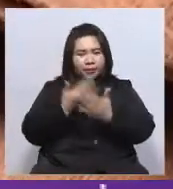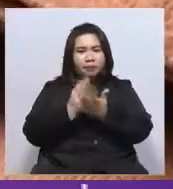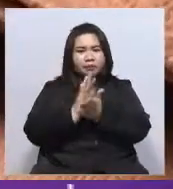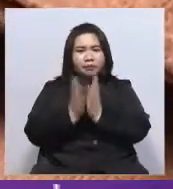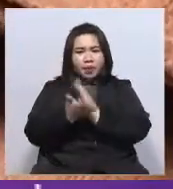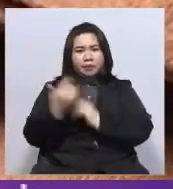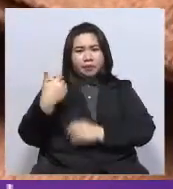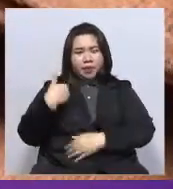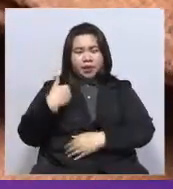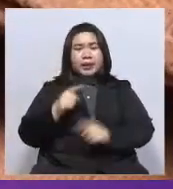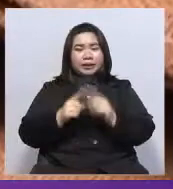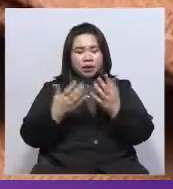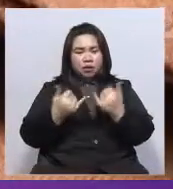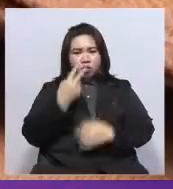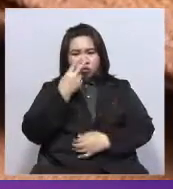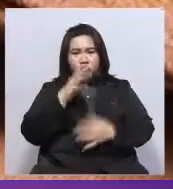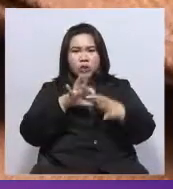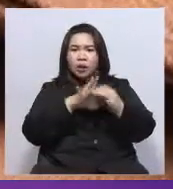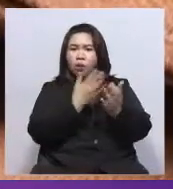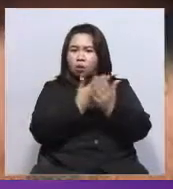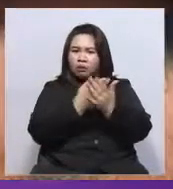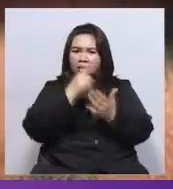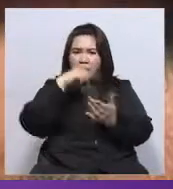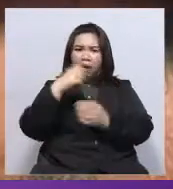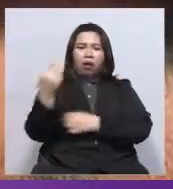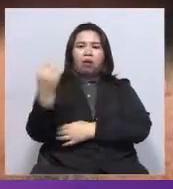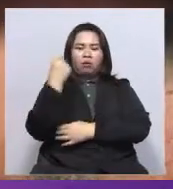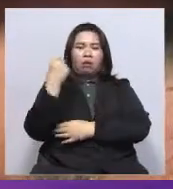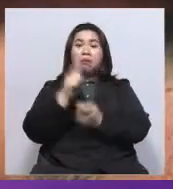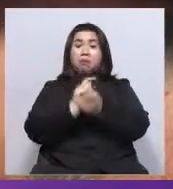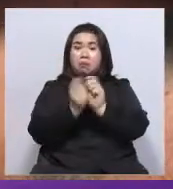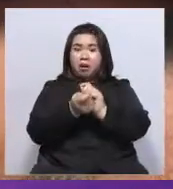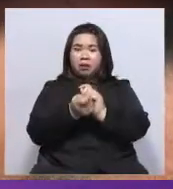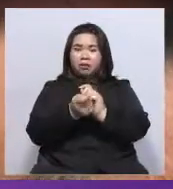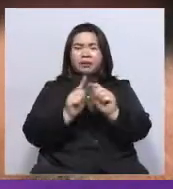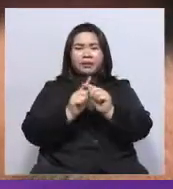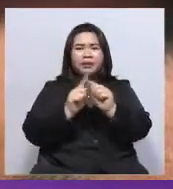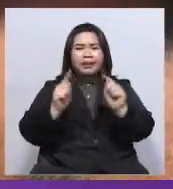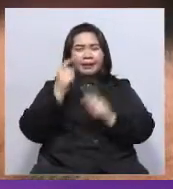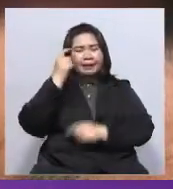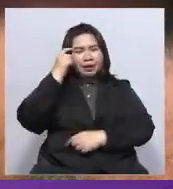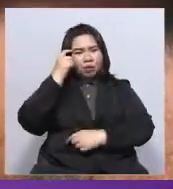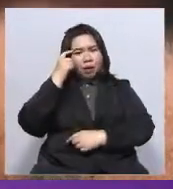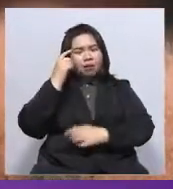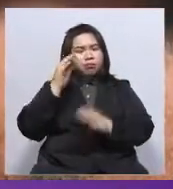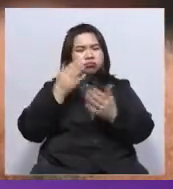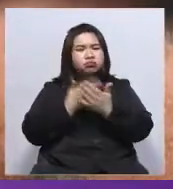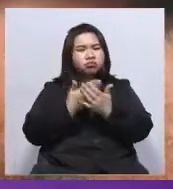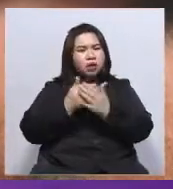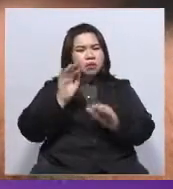โดยรวมยังต้องคำนึงถึงปัจจัยค่าเงินบาทที่ยังคงแข็งค่าอยู่แต่ก็คาดว่าราคาจะไม่น้อย